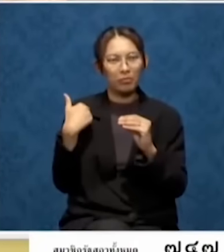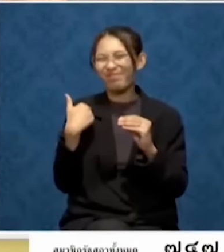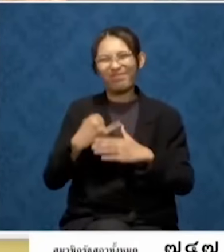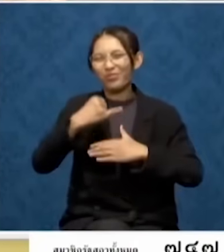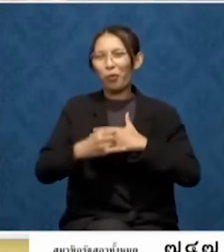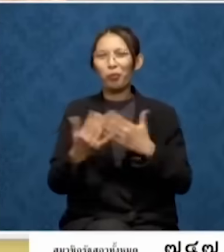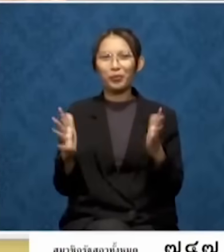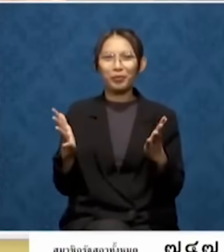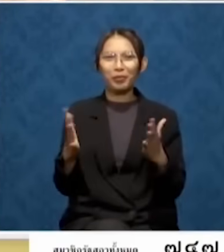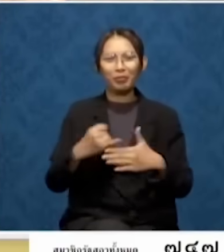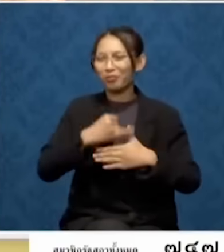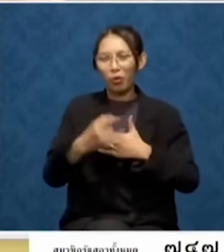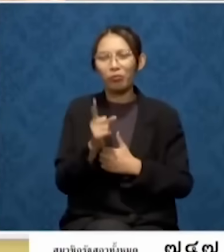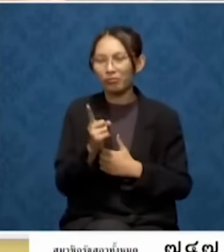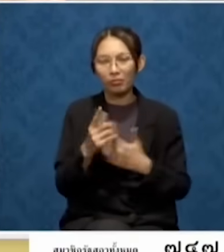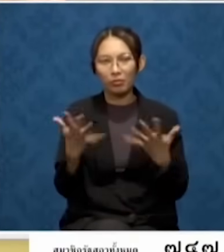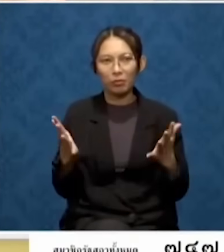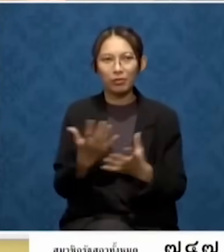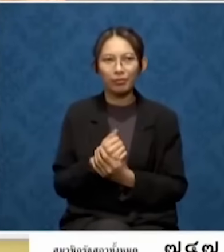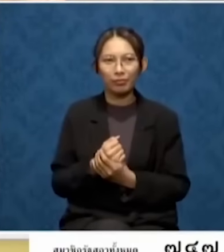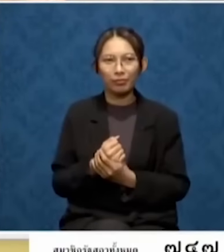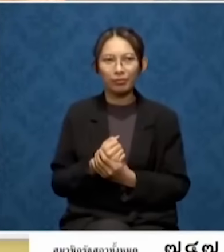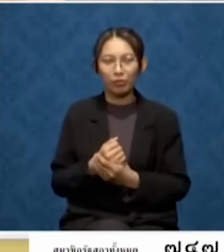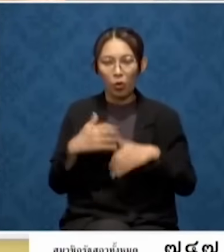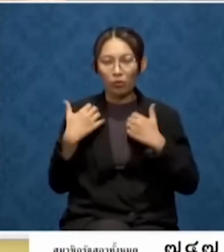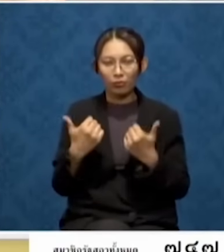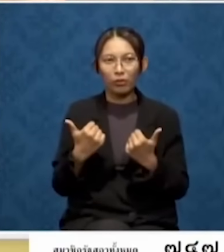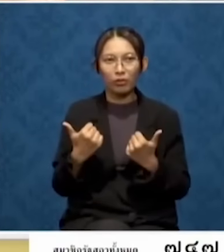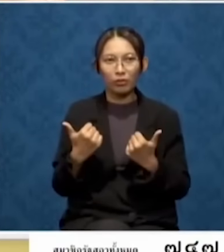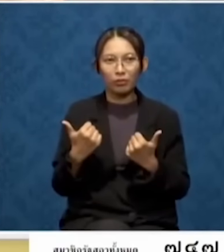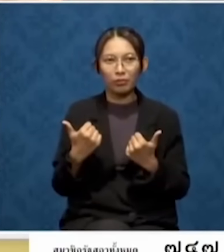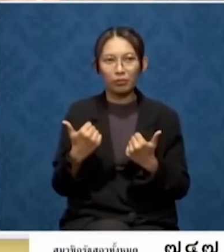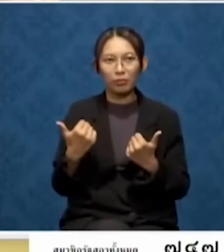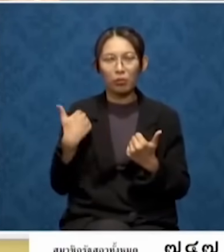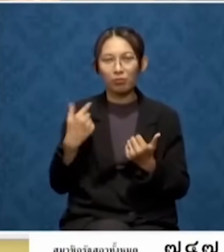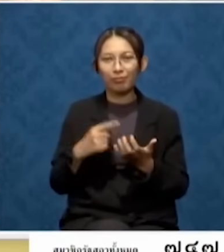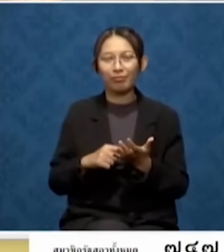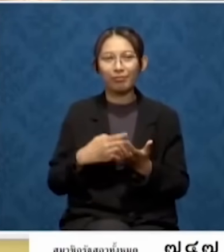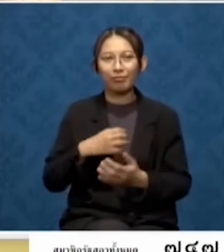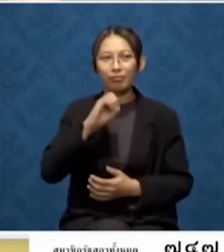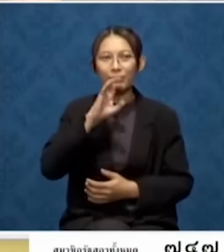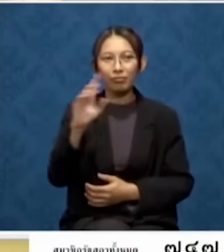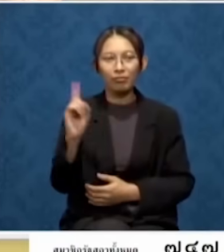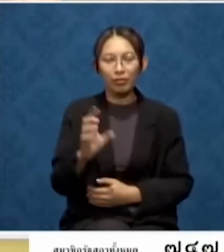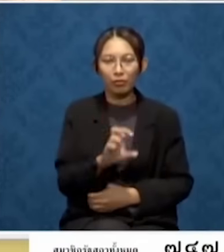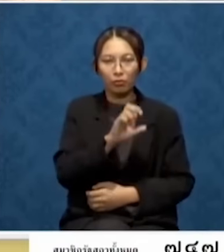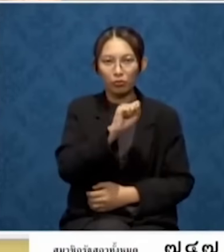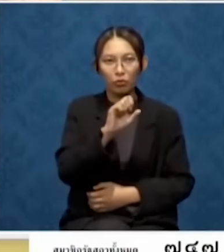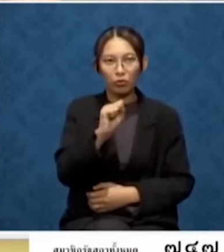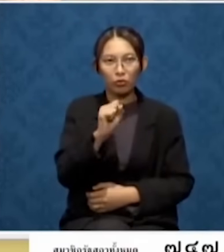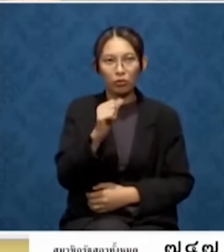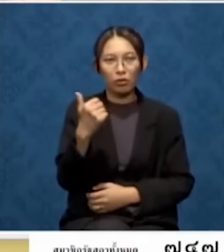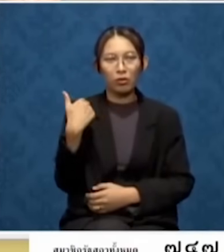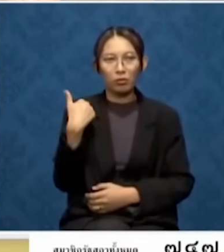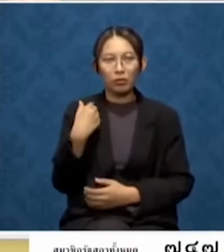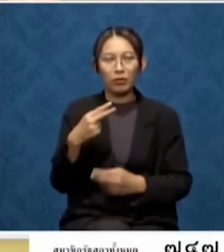ครับมันไม่จบจริงๆครับและณขนาดนี้ท่านประธานครับผมเรียนว่าเพื่อนสมาชิกเมื่อสักครู่นี้ขอแนะ